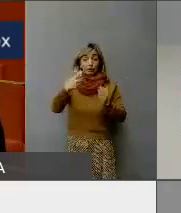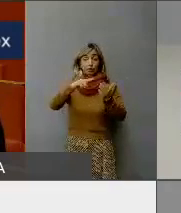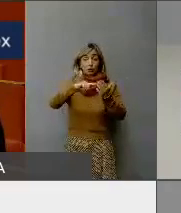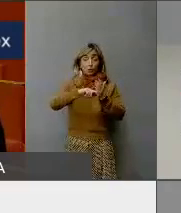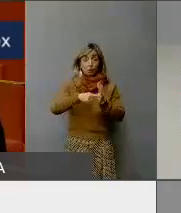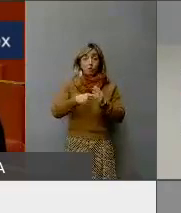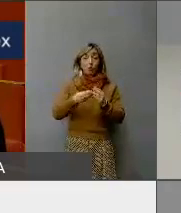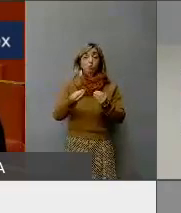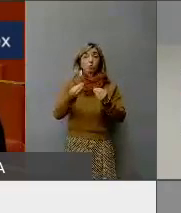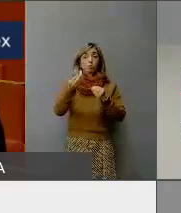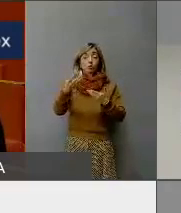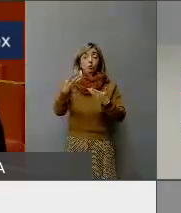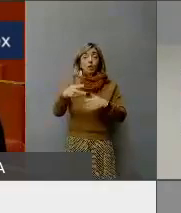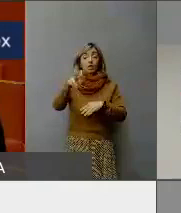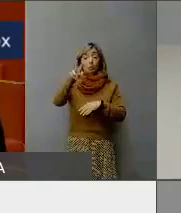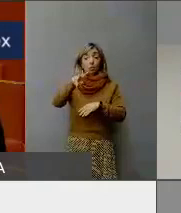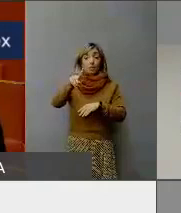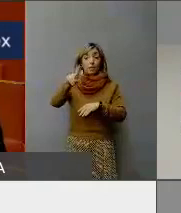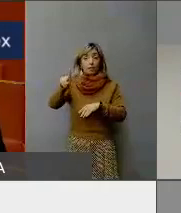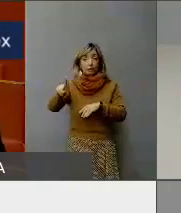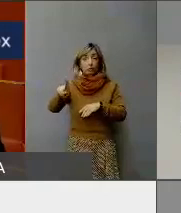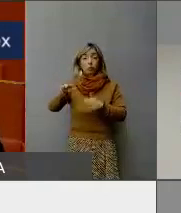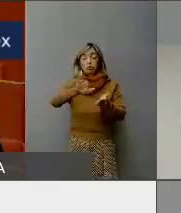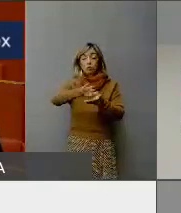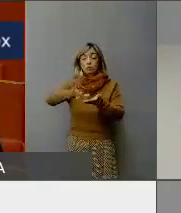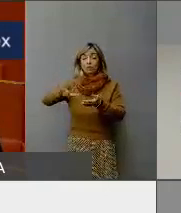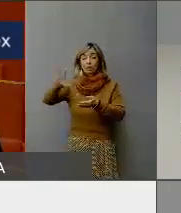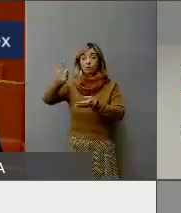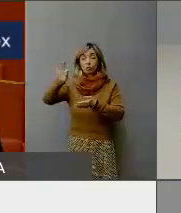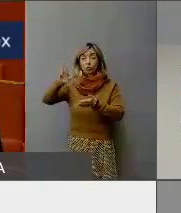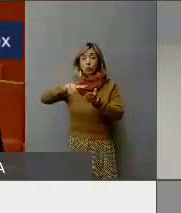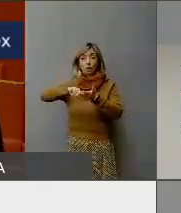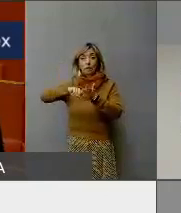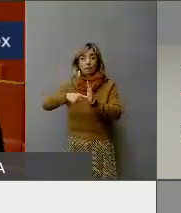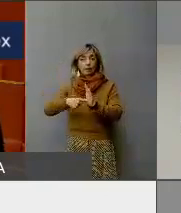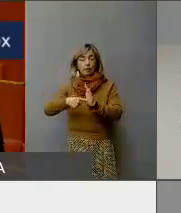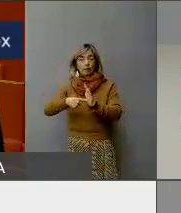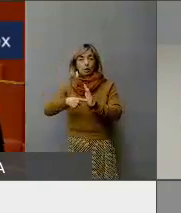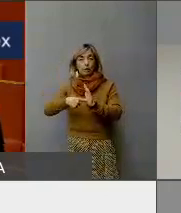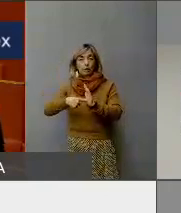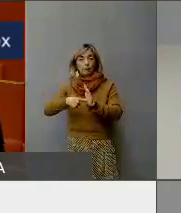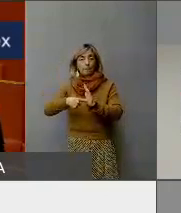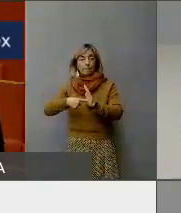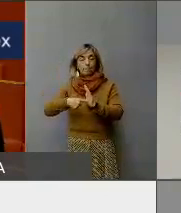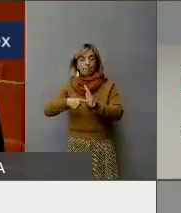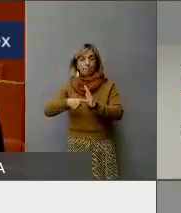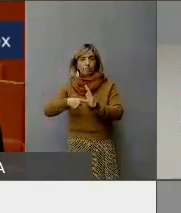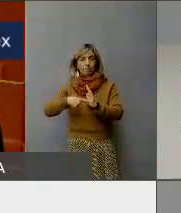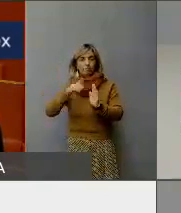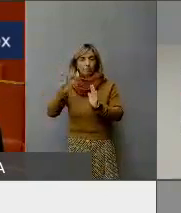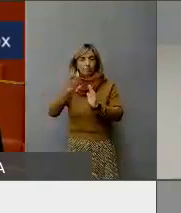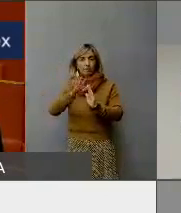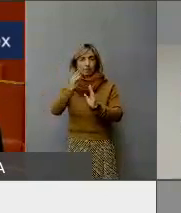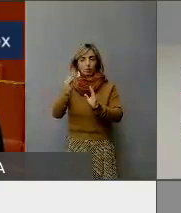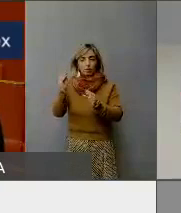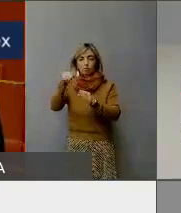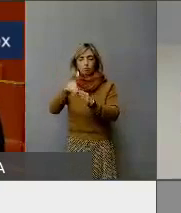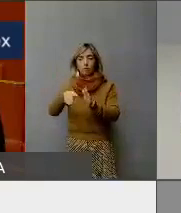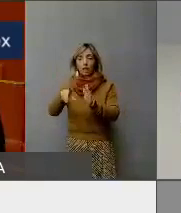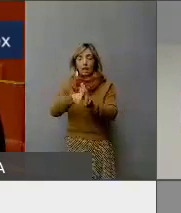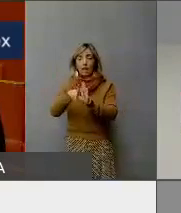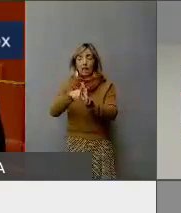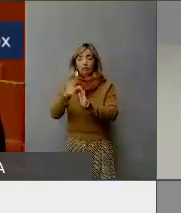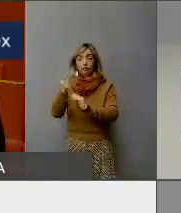50 restanti ecco è possibile pensare perché mi pare che siano collocati nel gol nella fine della finanziaria è